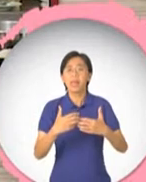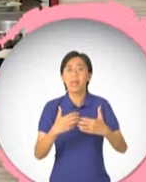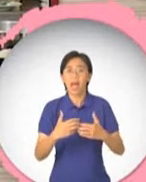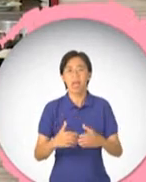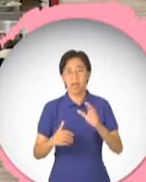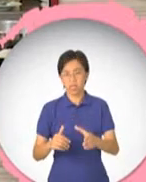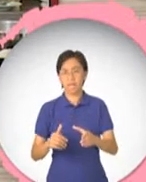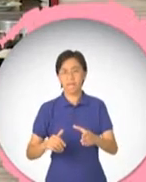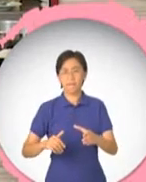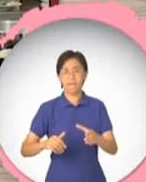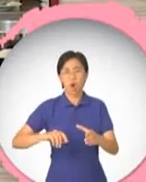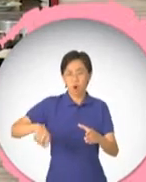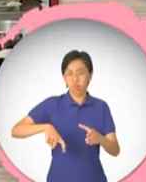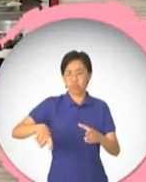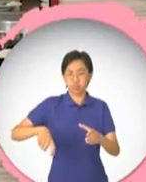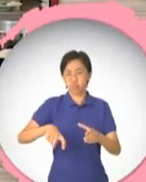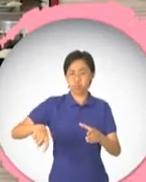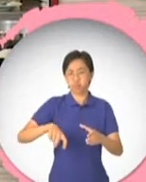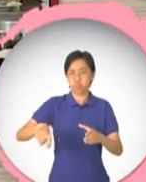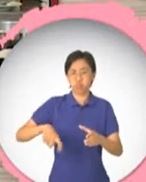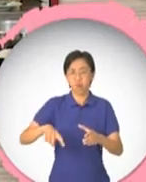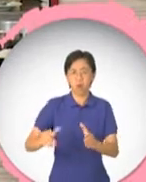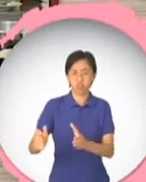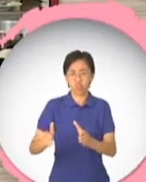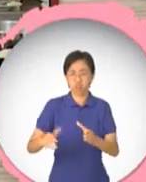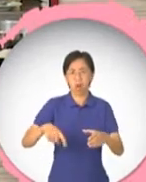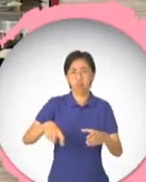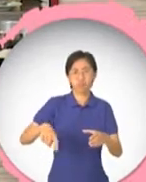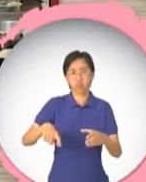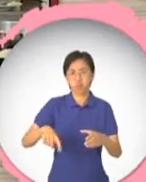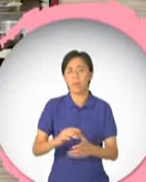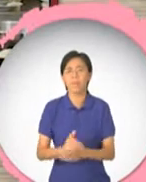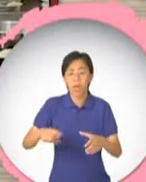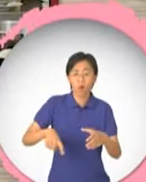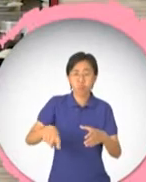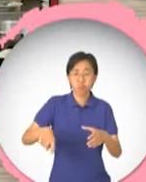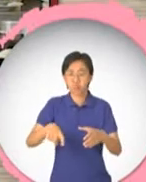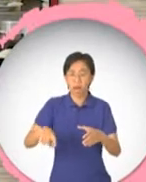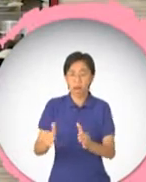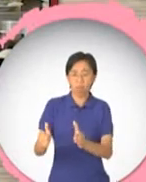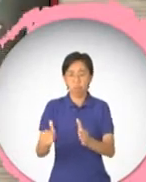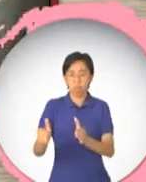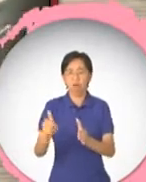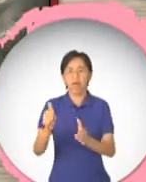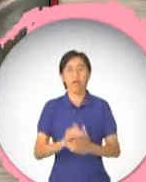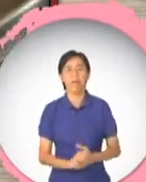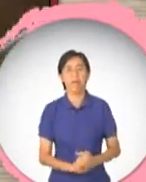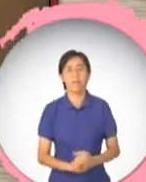ยนะคะไม่งั้นเนี่ยมันอาจจะ โยนตัวแรง ใช่มันอาจจะเหวี่ยงทำให้เกิดการเลื่อนของเครื่องได้นะค